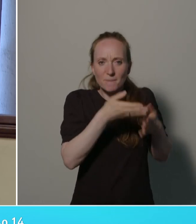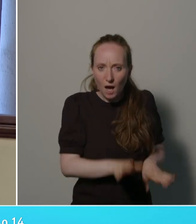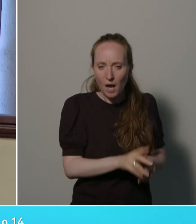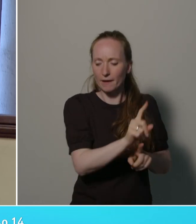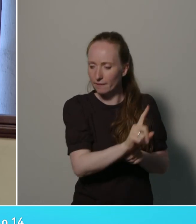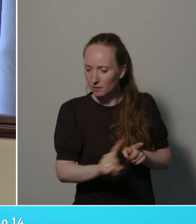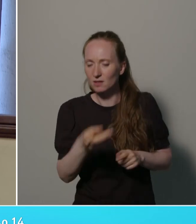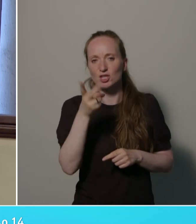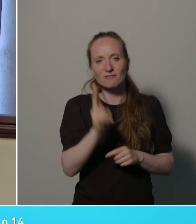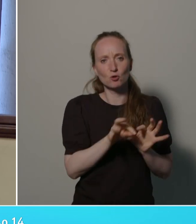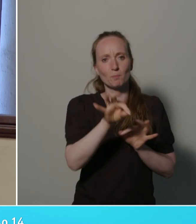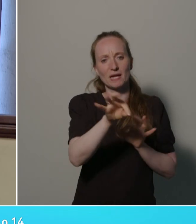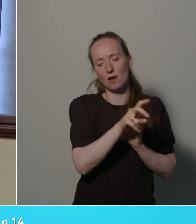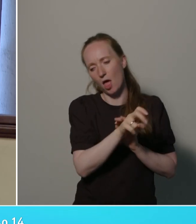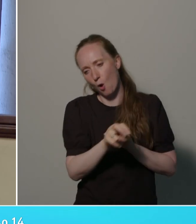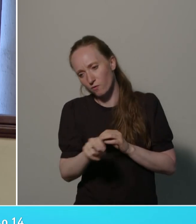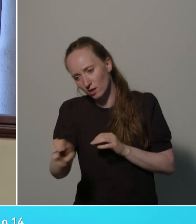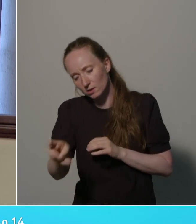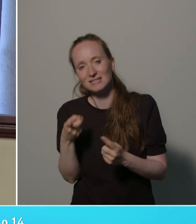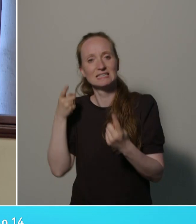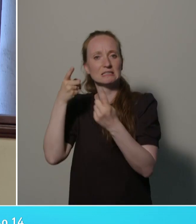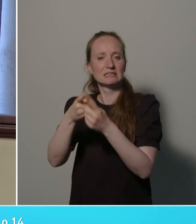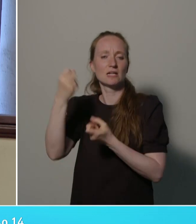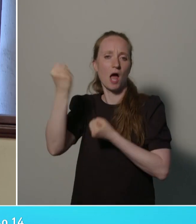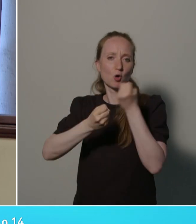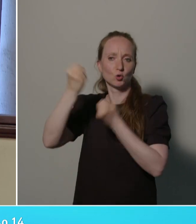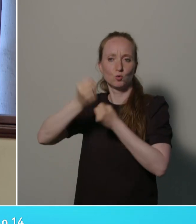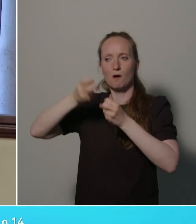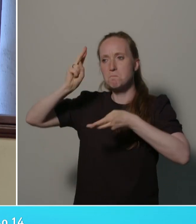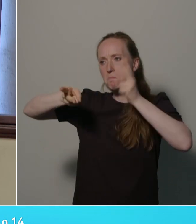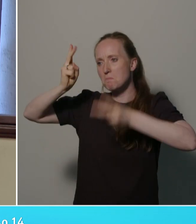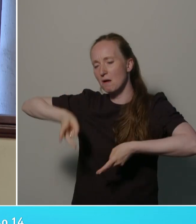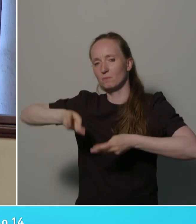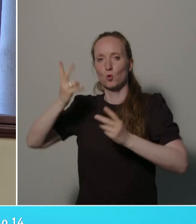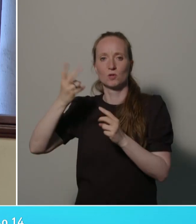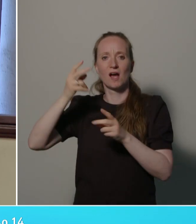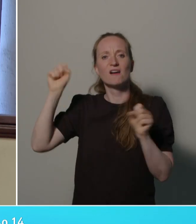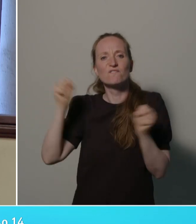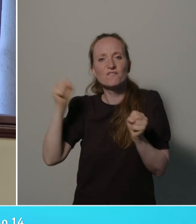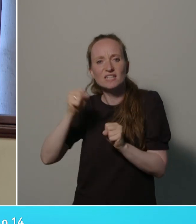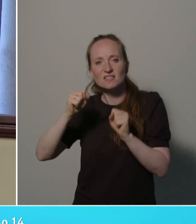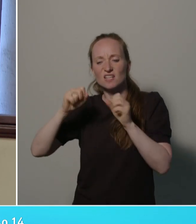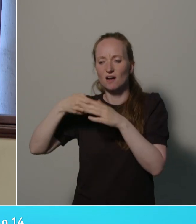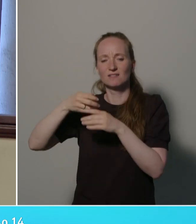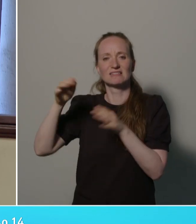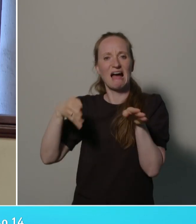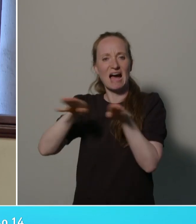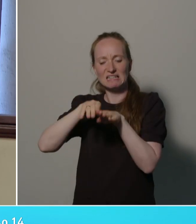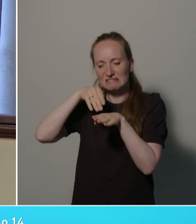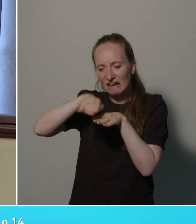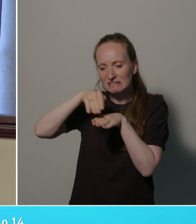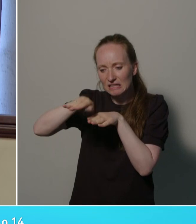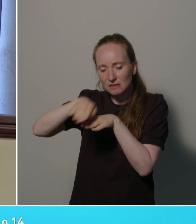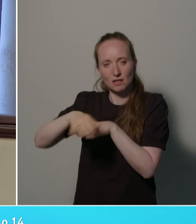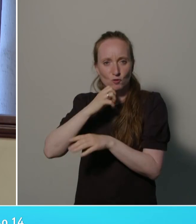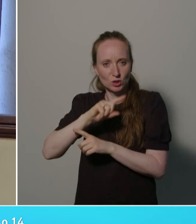Hagel, ohne Schnee und ohne alles nicht unbedingt vor der Türe zu haben und dann kratzen zu müssen. Wir werden diese ganzen Ratschläge